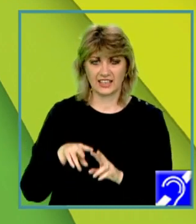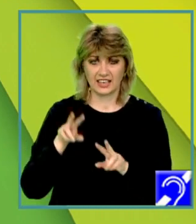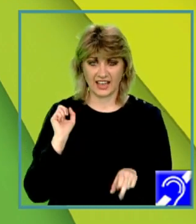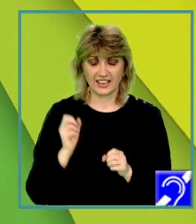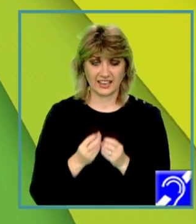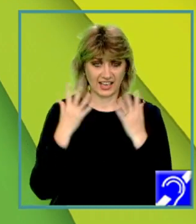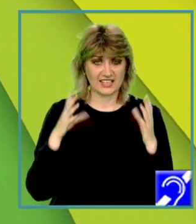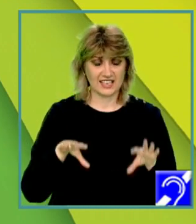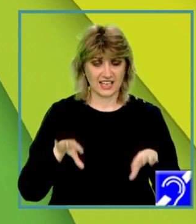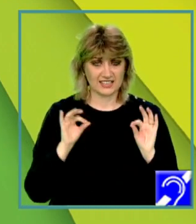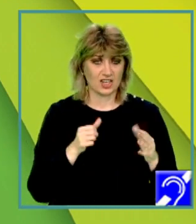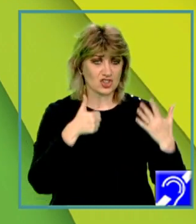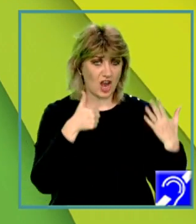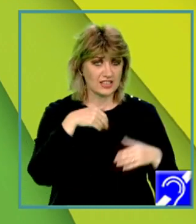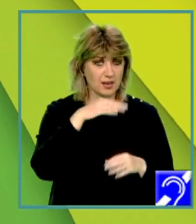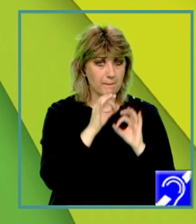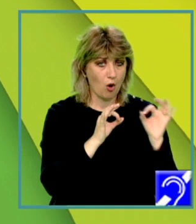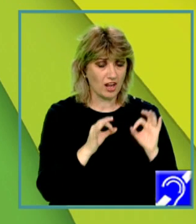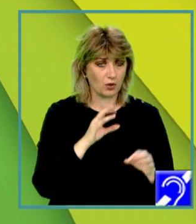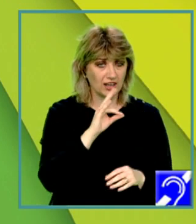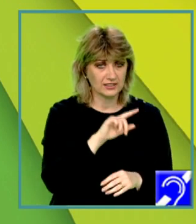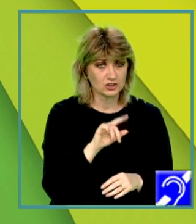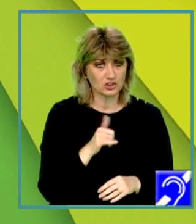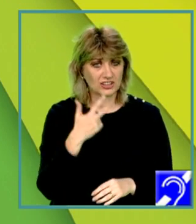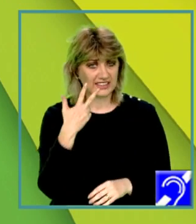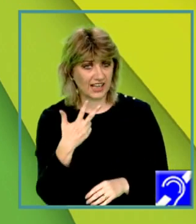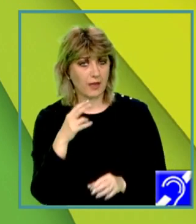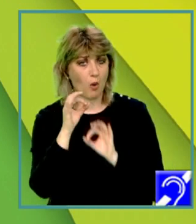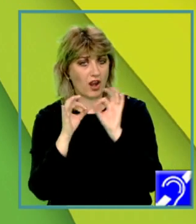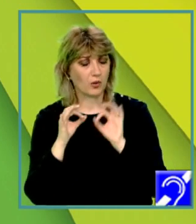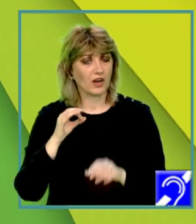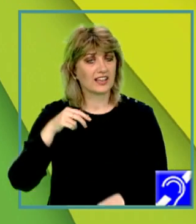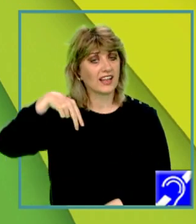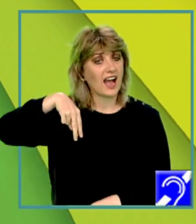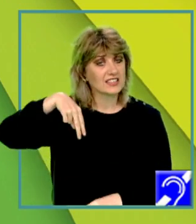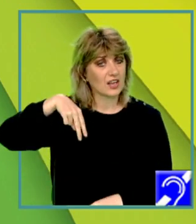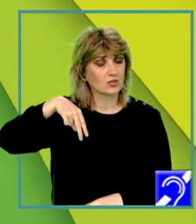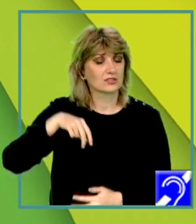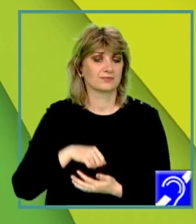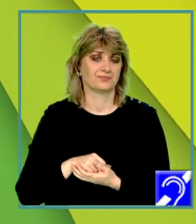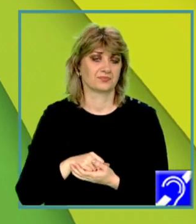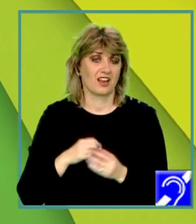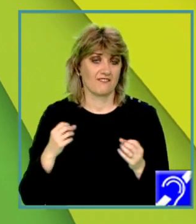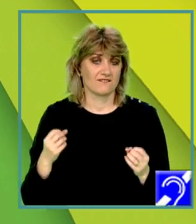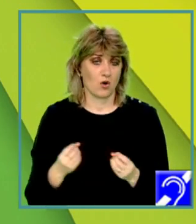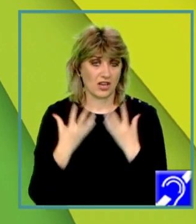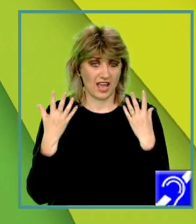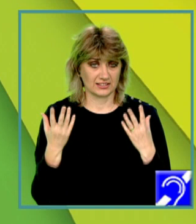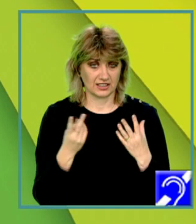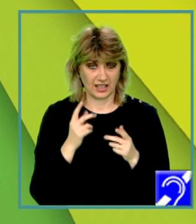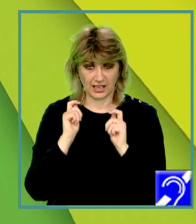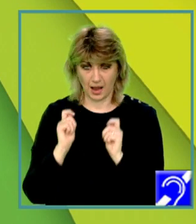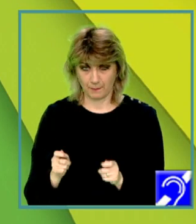găsesc șase molecule de hidrogen și trei molecule de azot vor reacționa în raportul prezentat